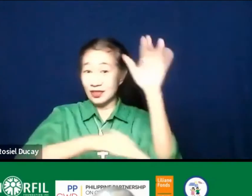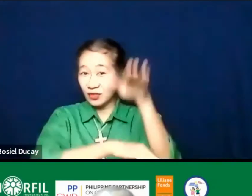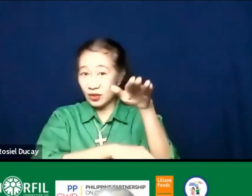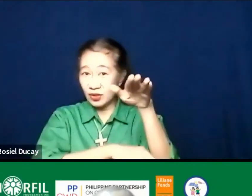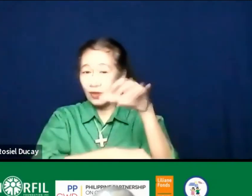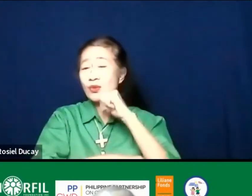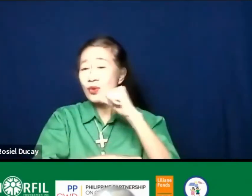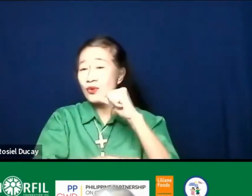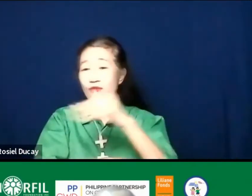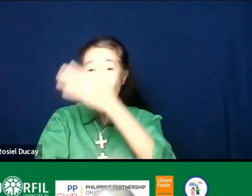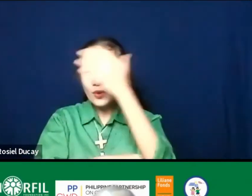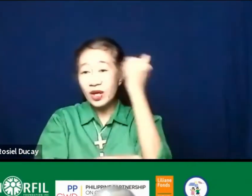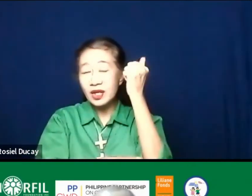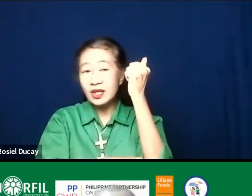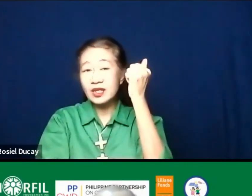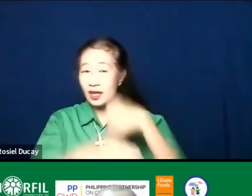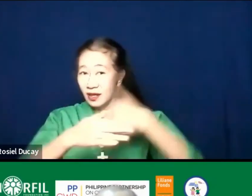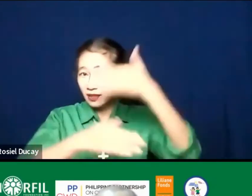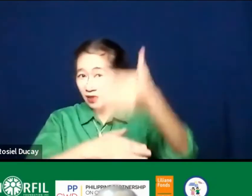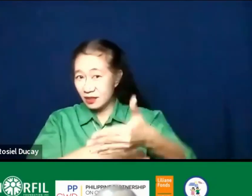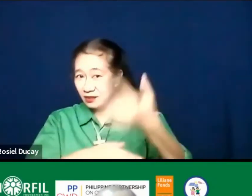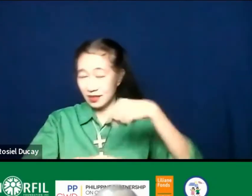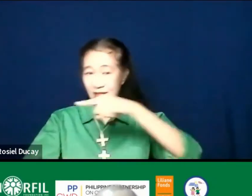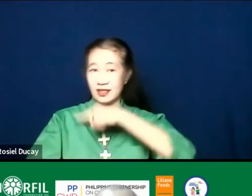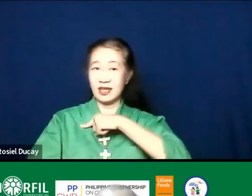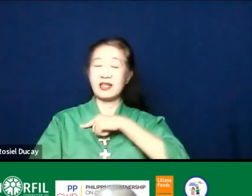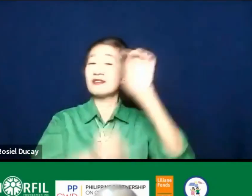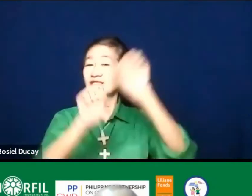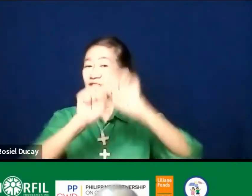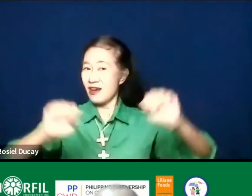No, wag natin kalimutan yung susunod natin no na Sabado na webinar.